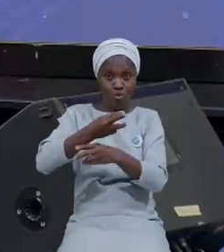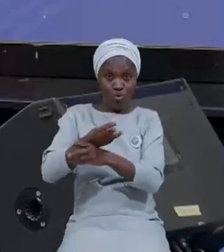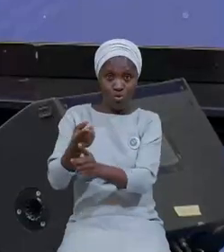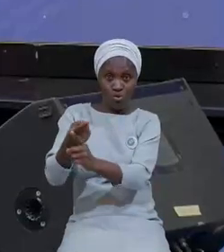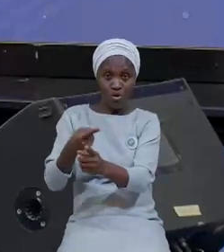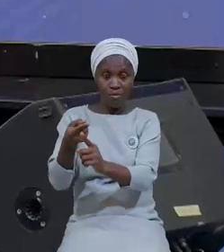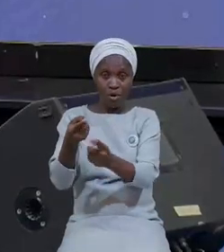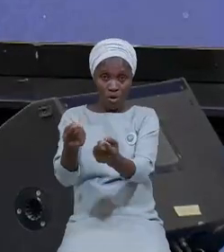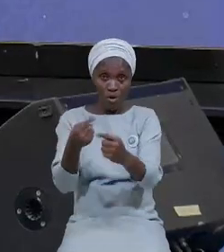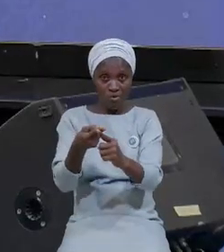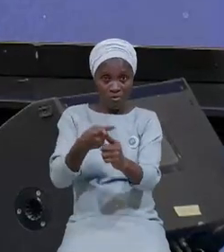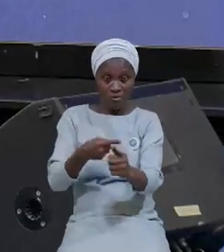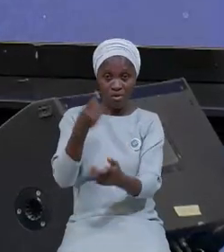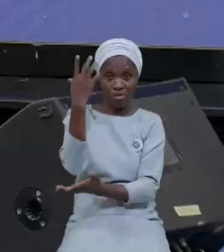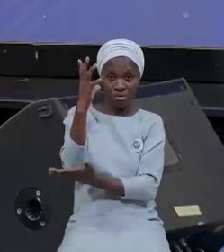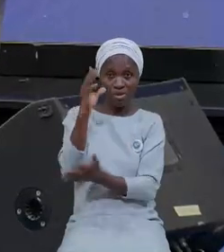d'un